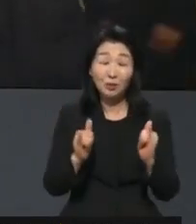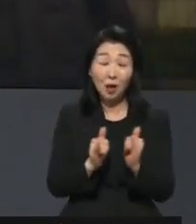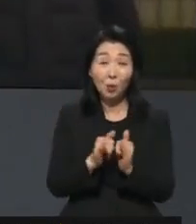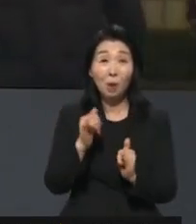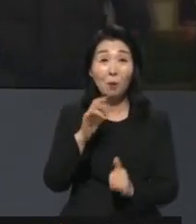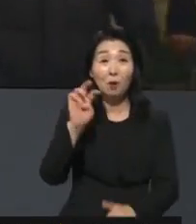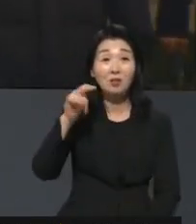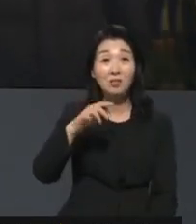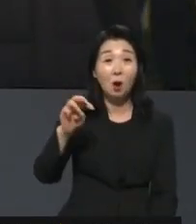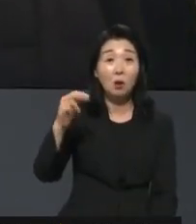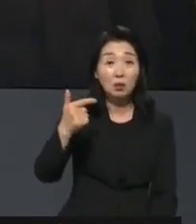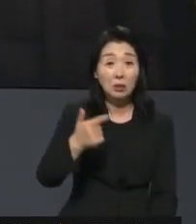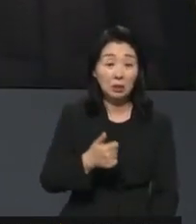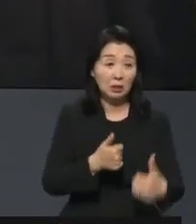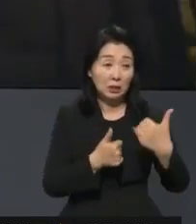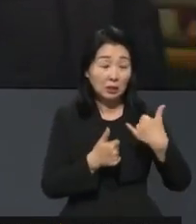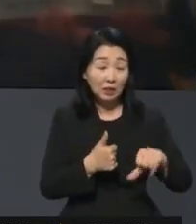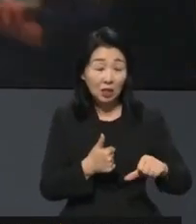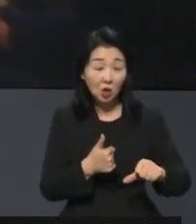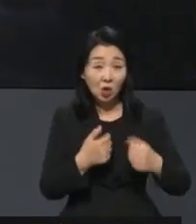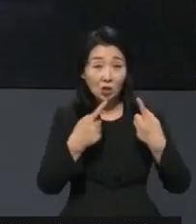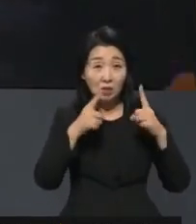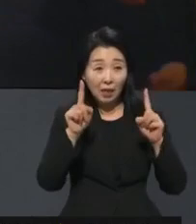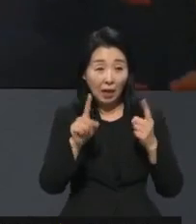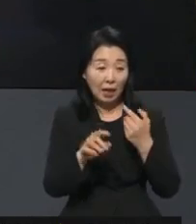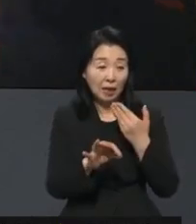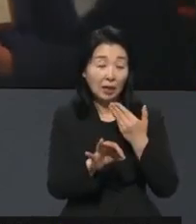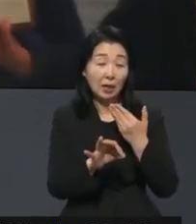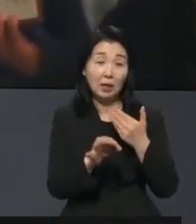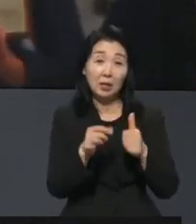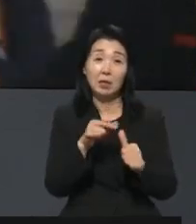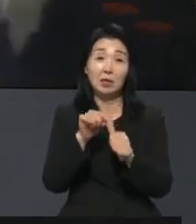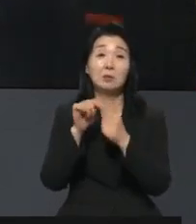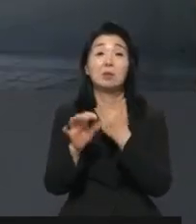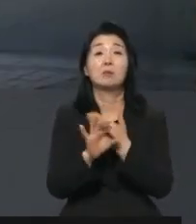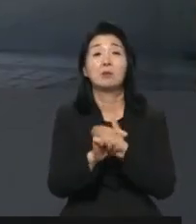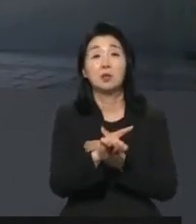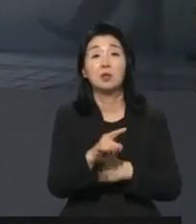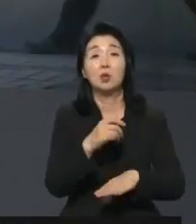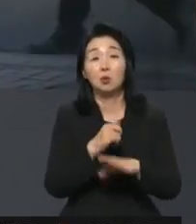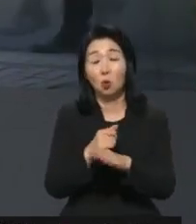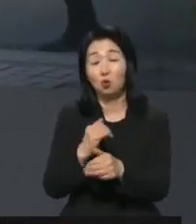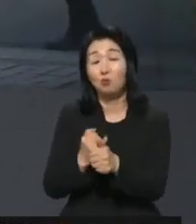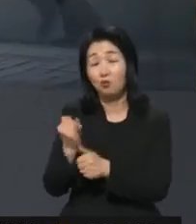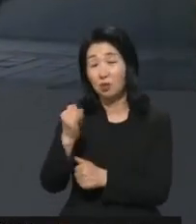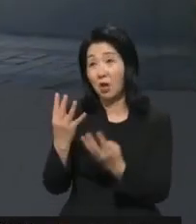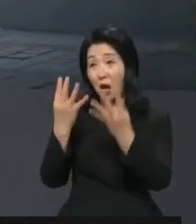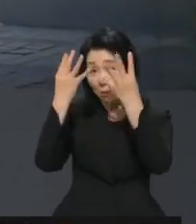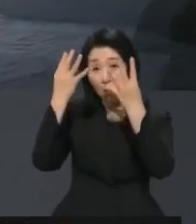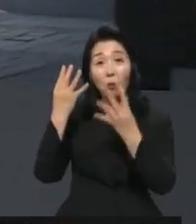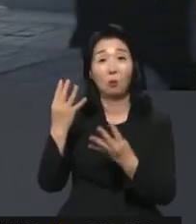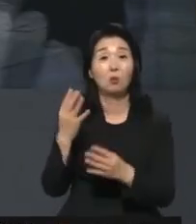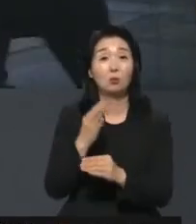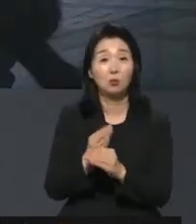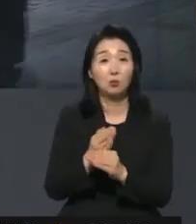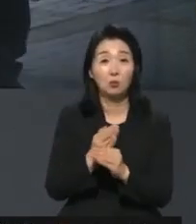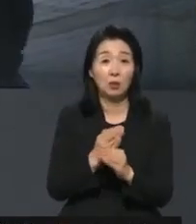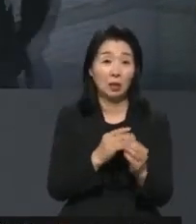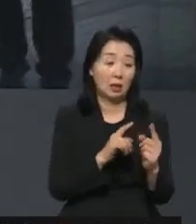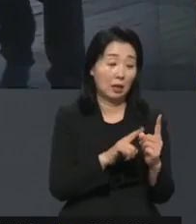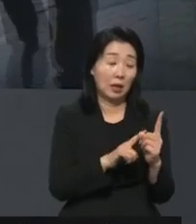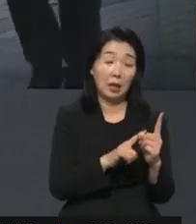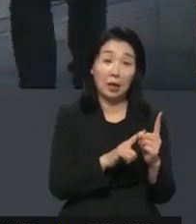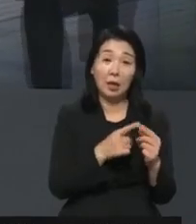있죠. 자녀의 입시 비리 문제로 부인 정경심 교수를 감옥에 보낸 상태입니다. 본인 스스로도 1심에서